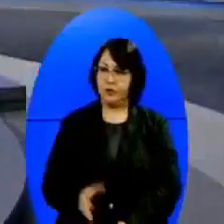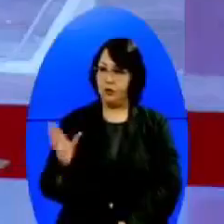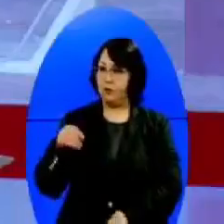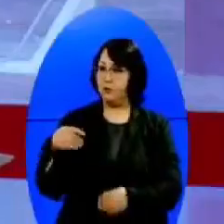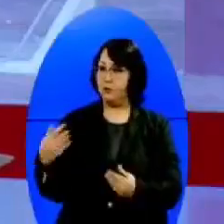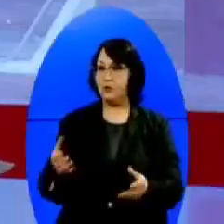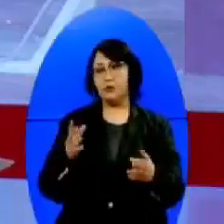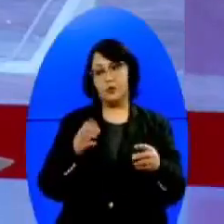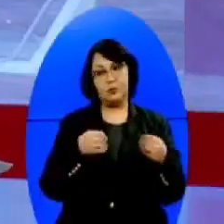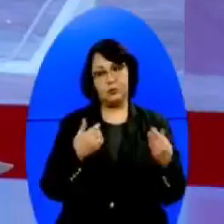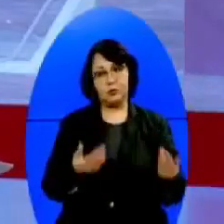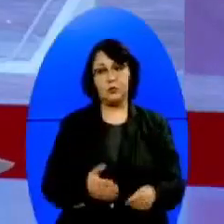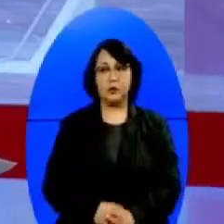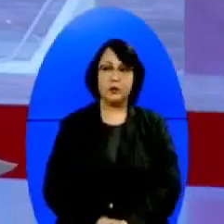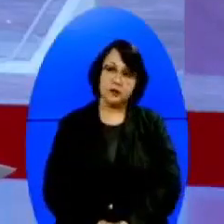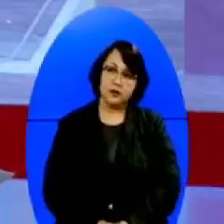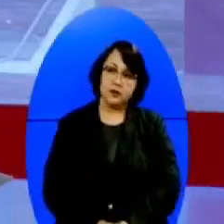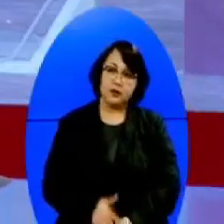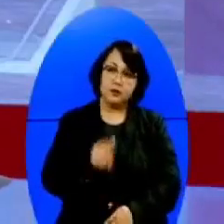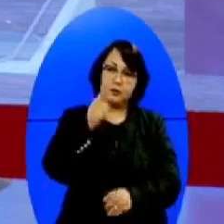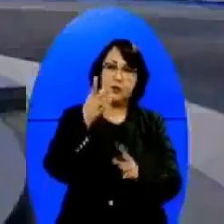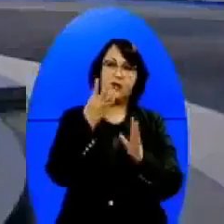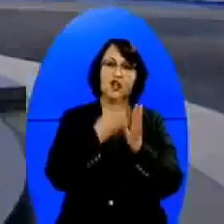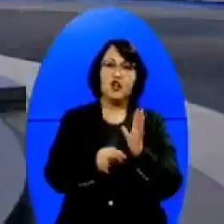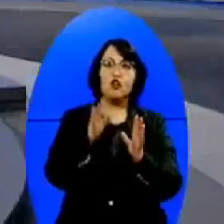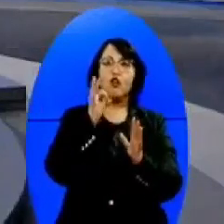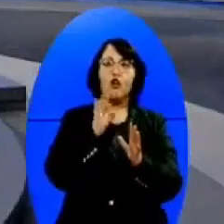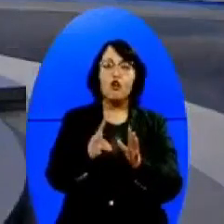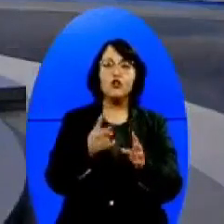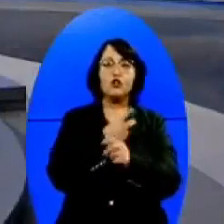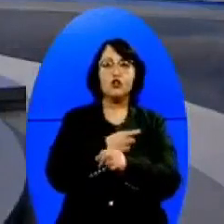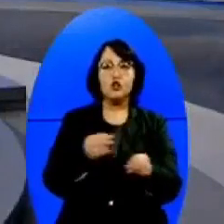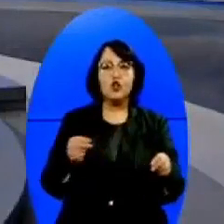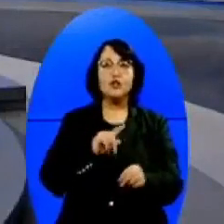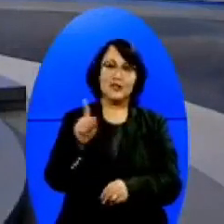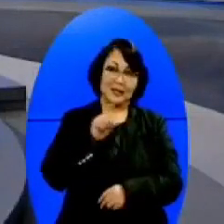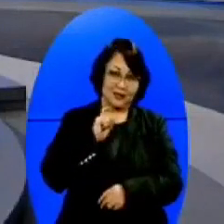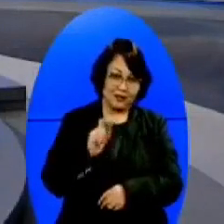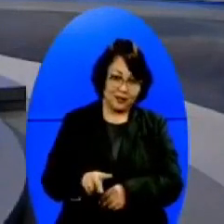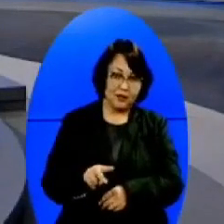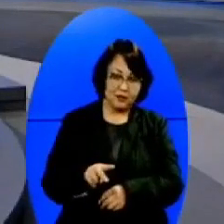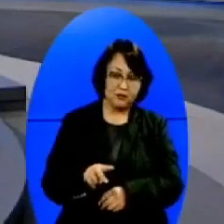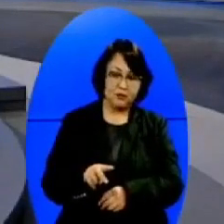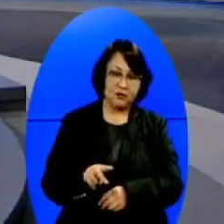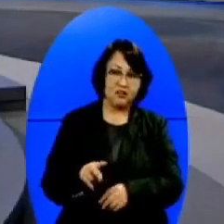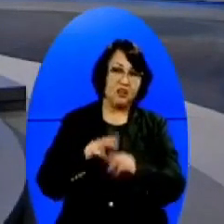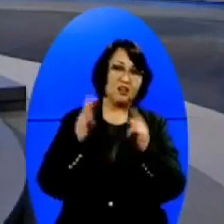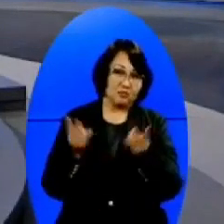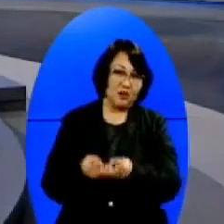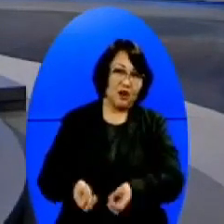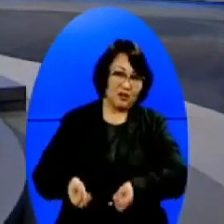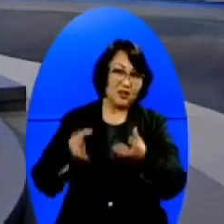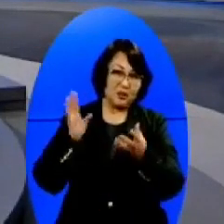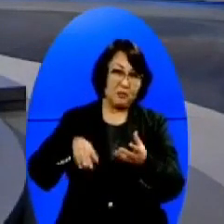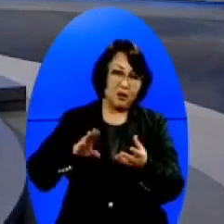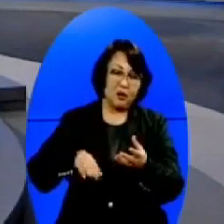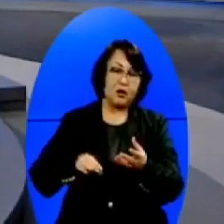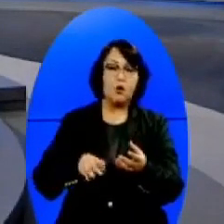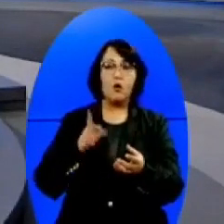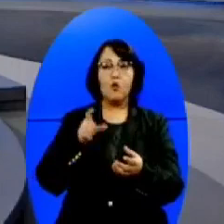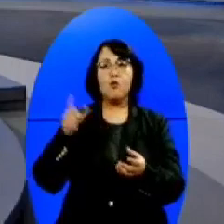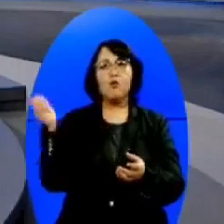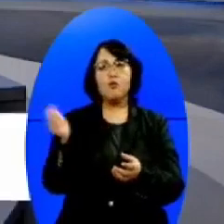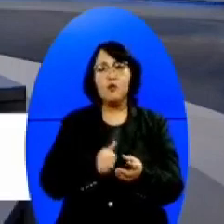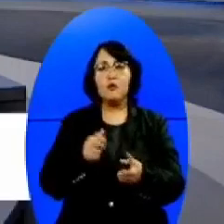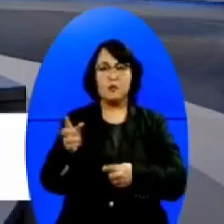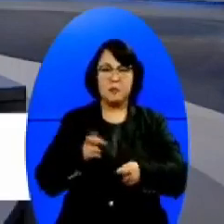Батуур. За оройн мэдрэг. За 90-ийн оны одоо чөлөө зах зээлийн шилжилтийн үеэс хойш бол одоо хүн болгон л одоо чадах чинээгээр бизнес эрхлэхийг хичээсэн.